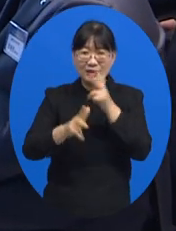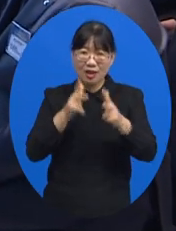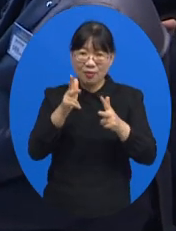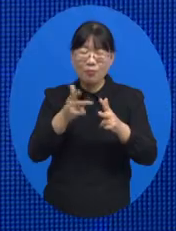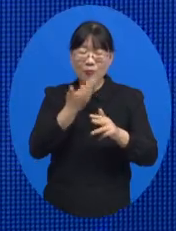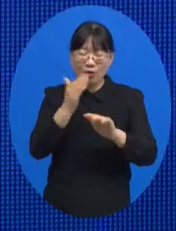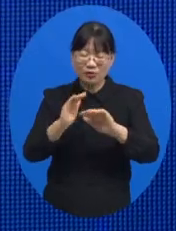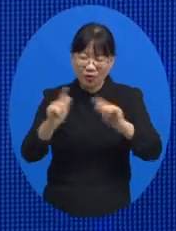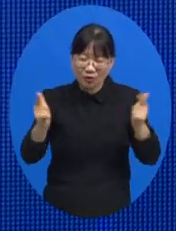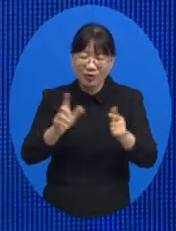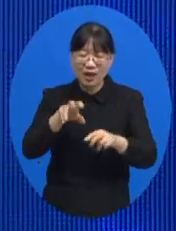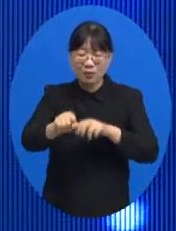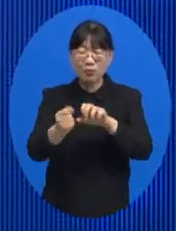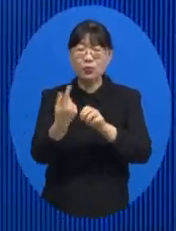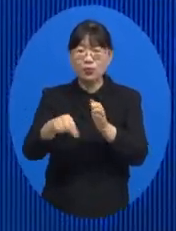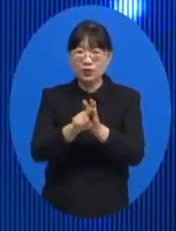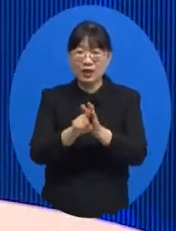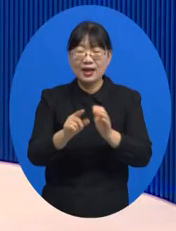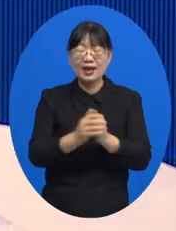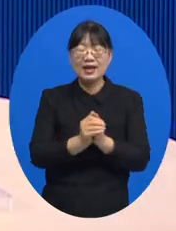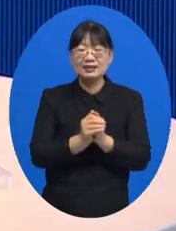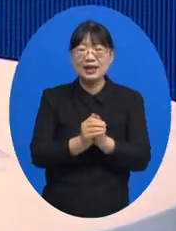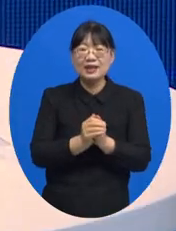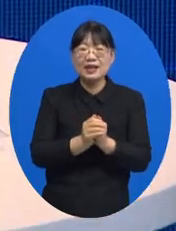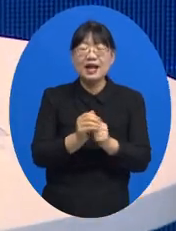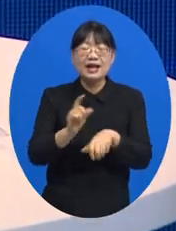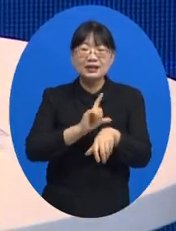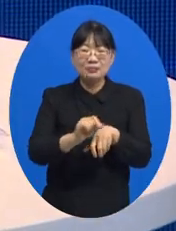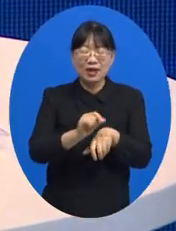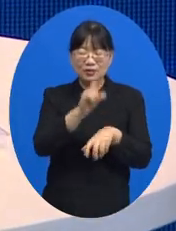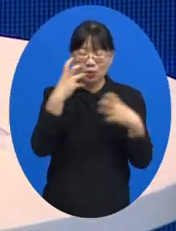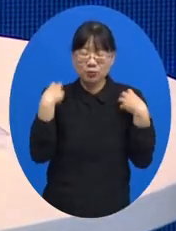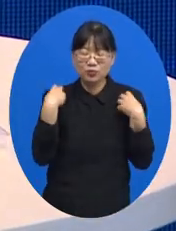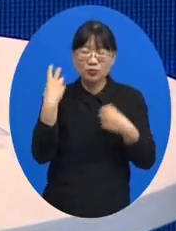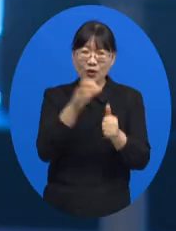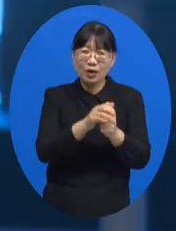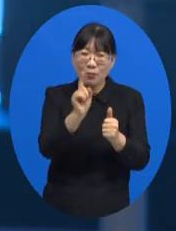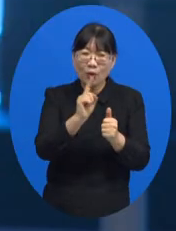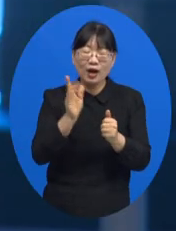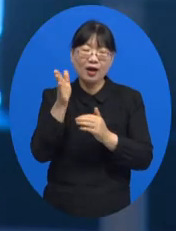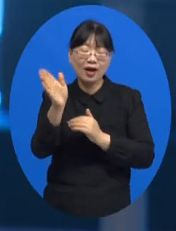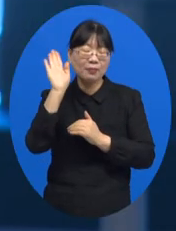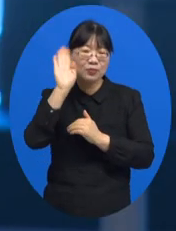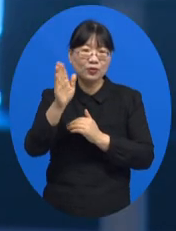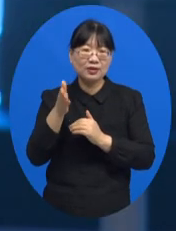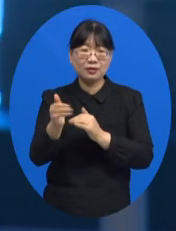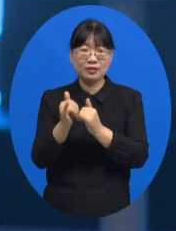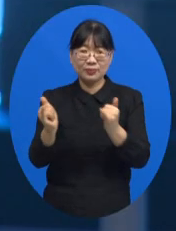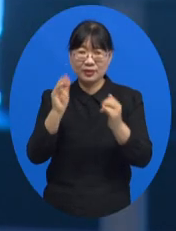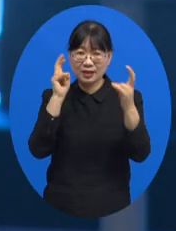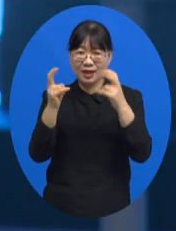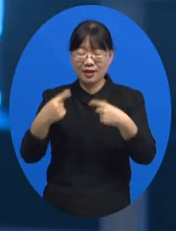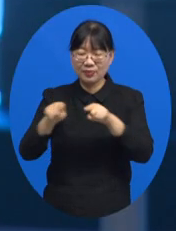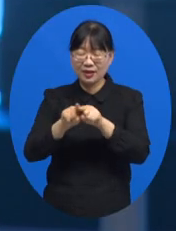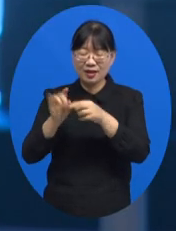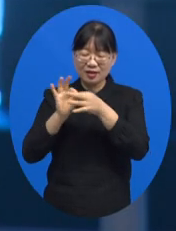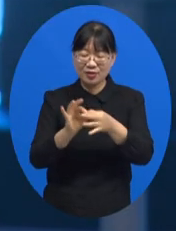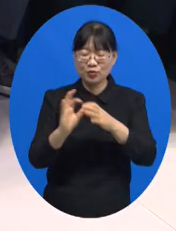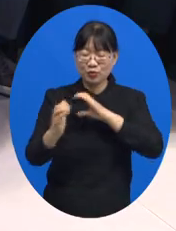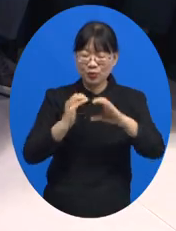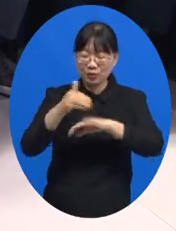확보를 위해 지자체의 역할이 무엇인지 앞으로도 기업인 전문가들과 지속해 소통할